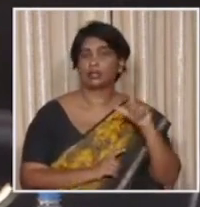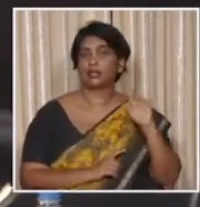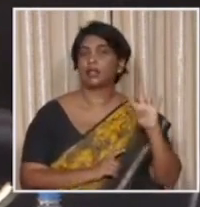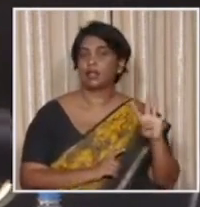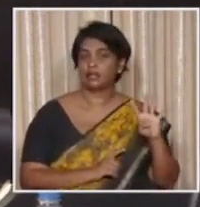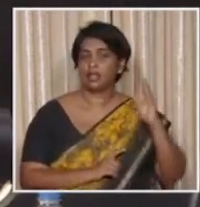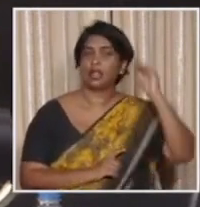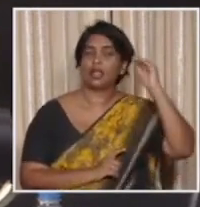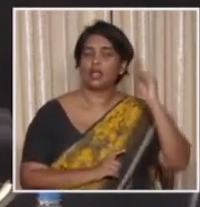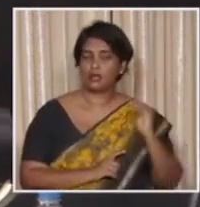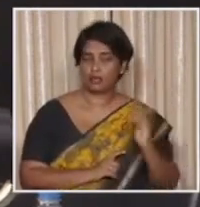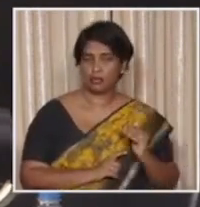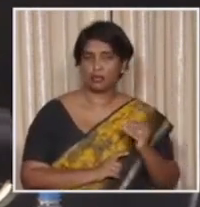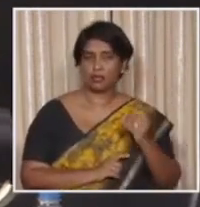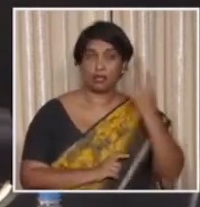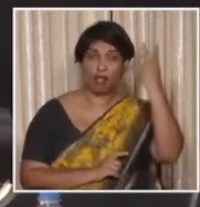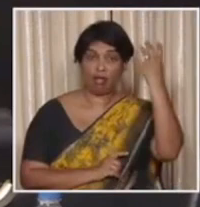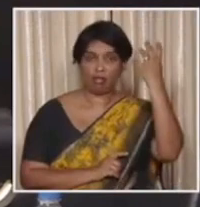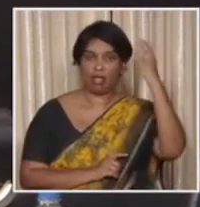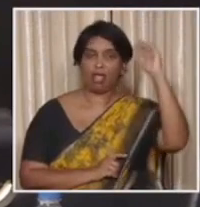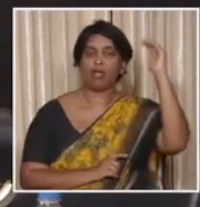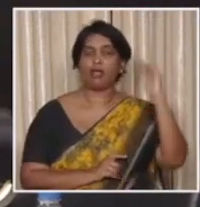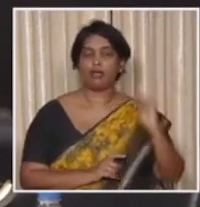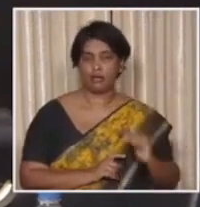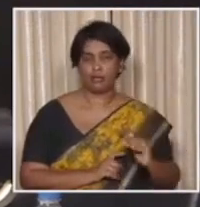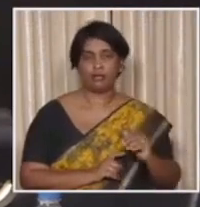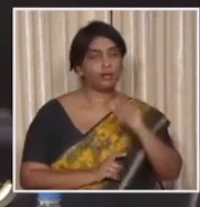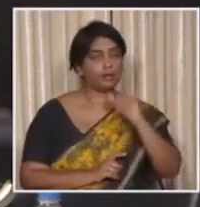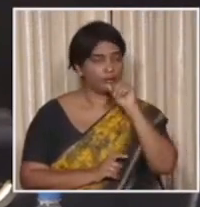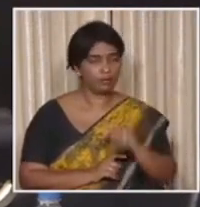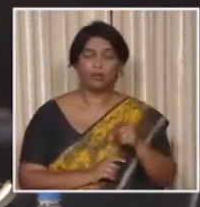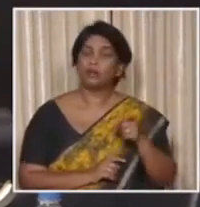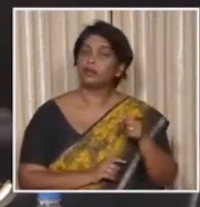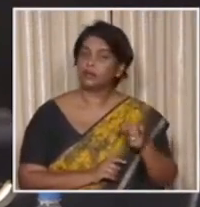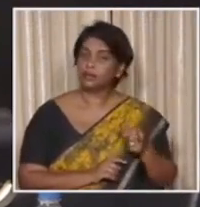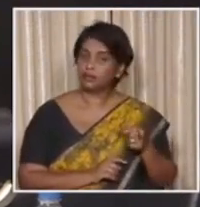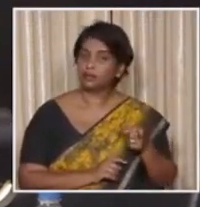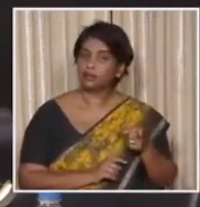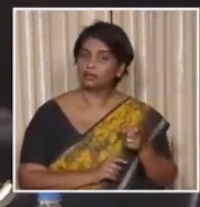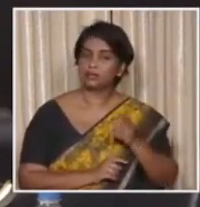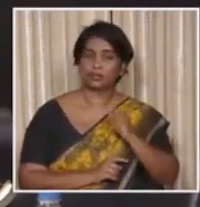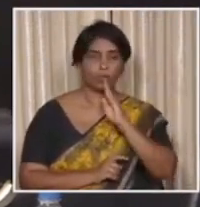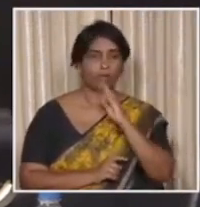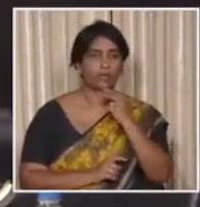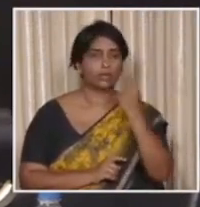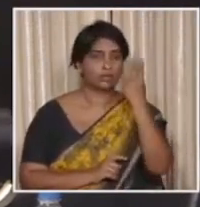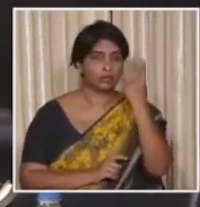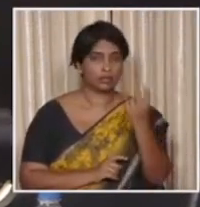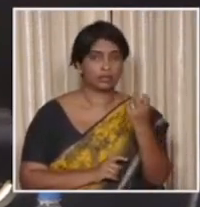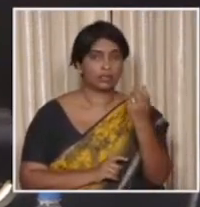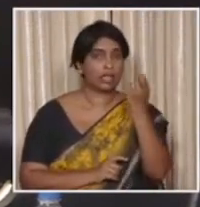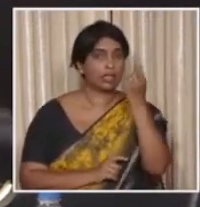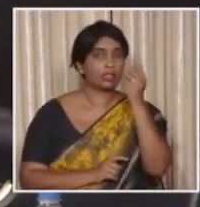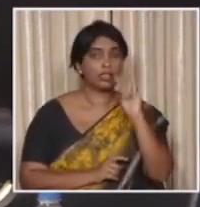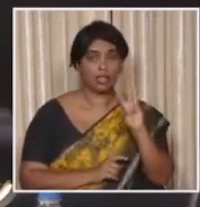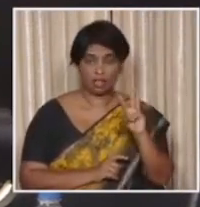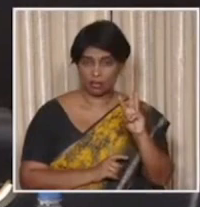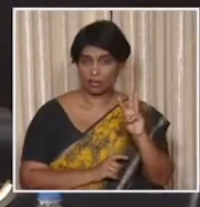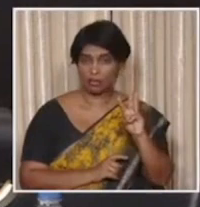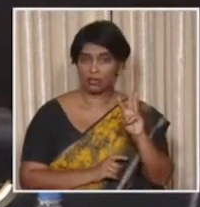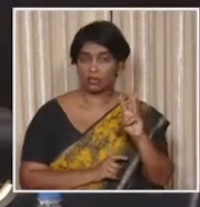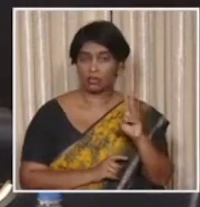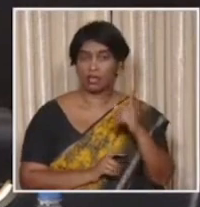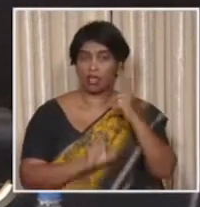3474ට අඩු වෙලා තිබුණා 4000 ගානක ඉඳලා. අත වශයෙන්ම ඒ කියන්නේ 2013